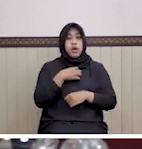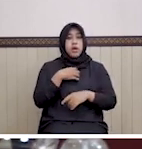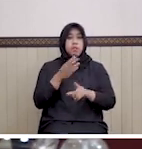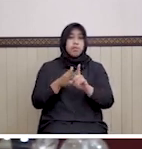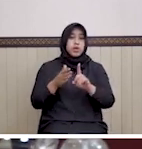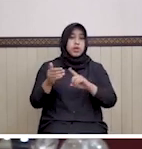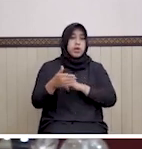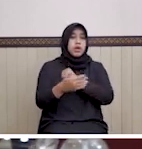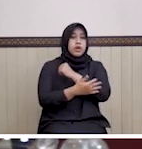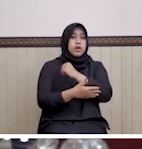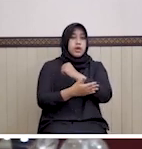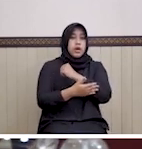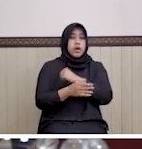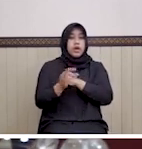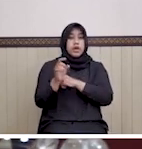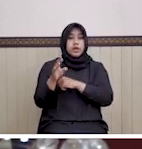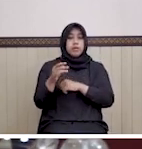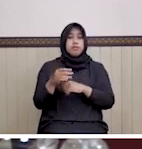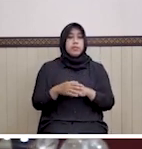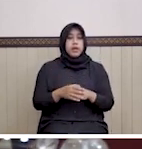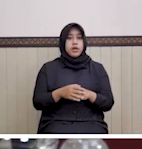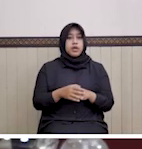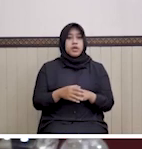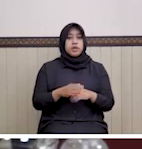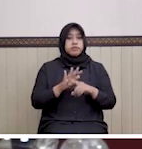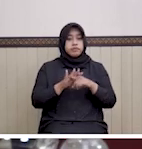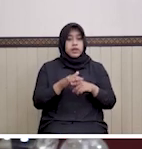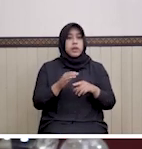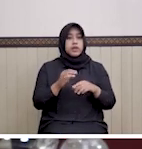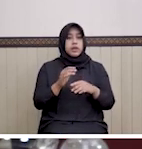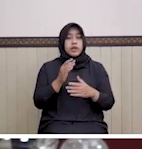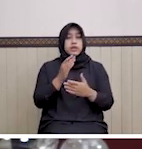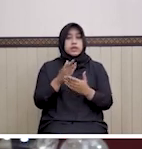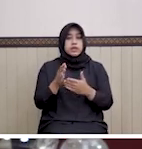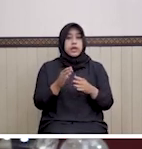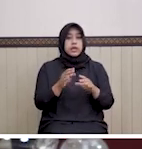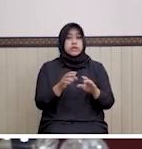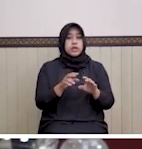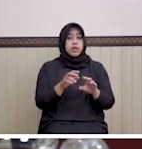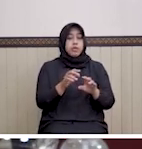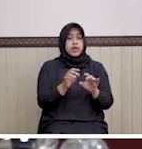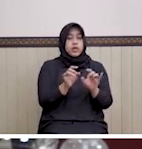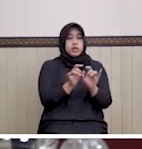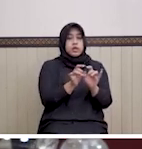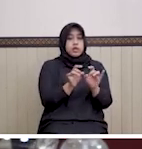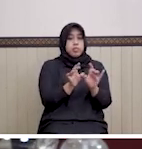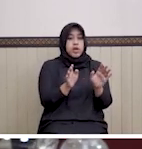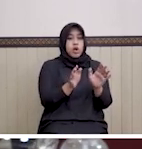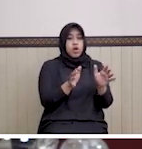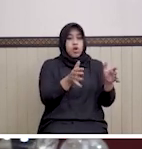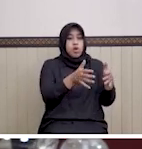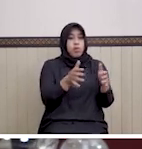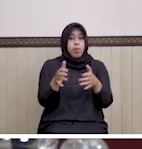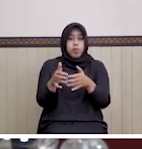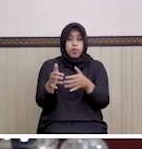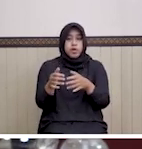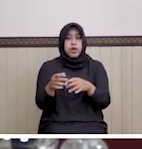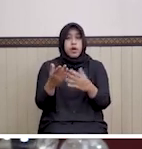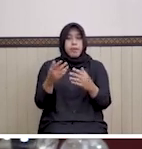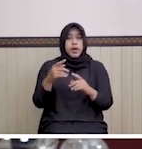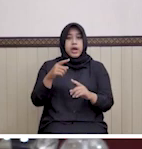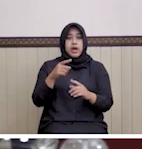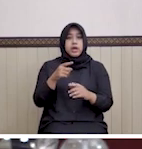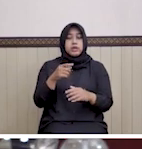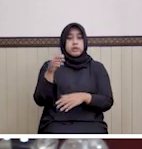melindungi warga negaranya tanpa tedeng aling-aling Hai Nah tinggal nanti dibagi tua dalam proses perjalanannya Apakah sih kok seekor di